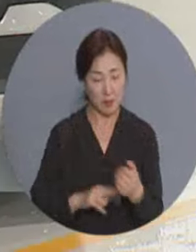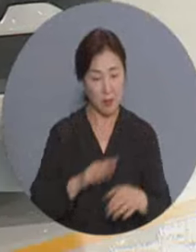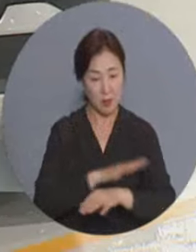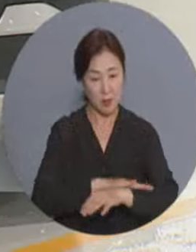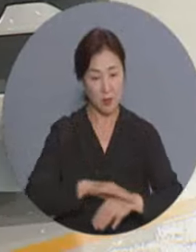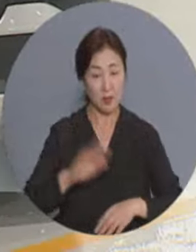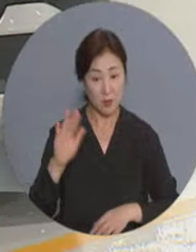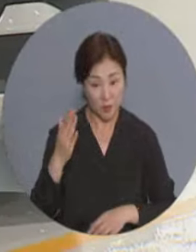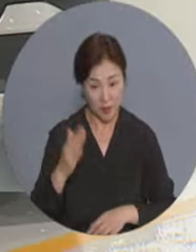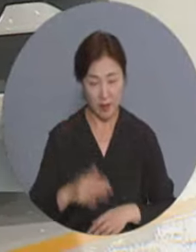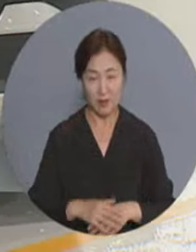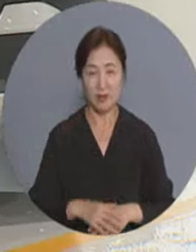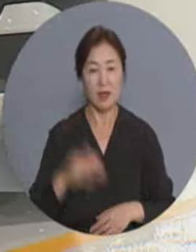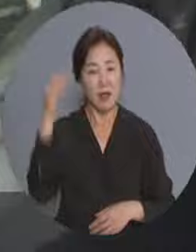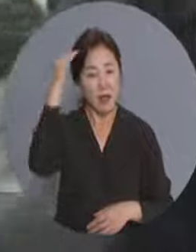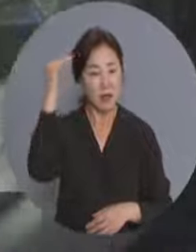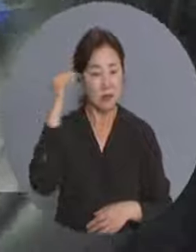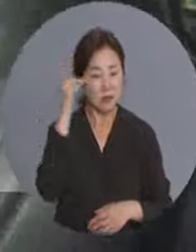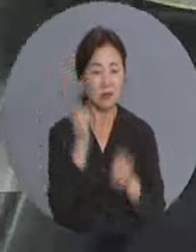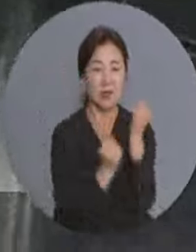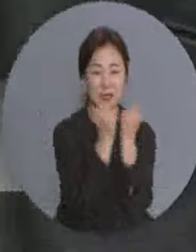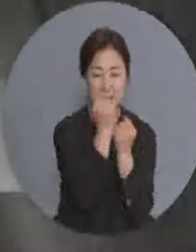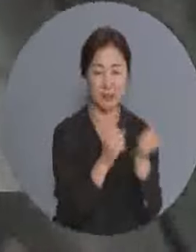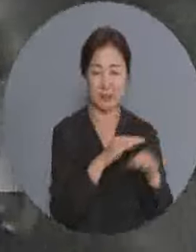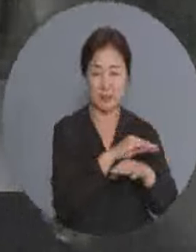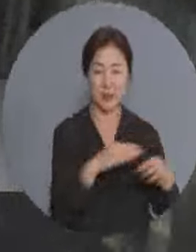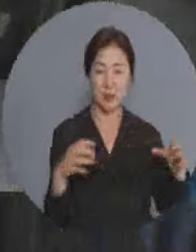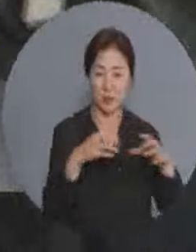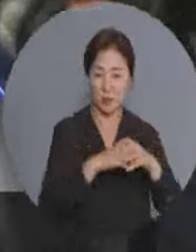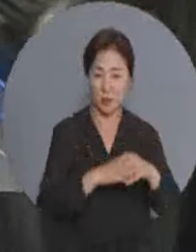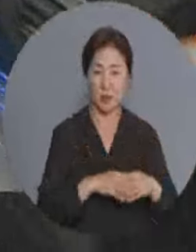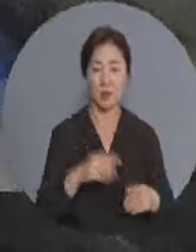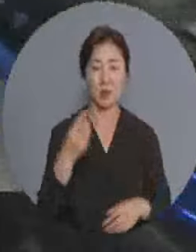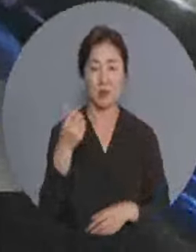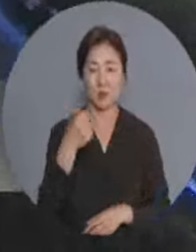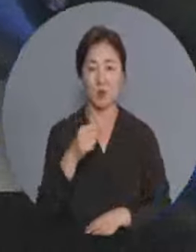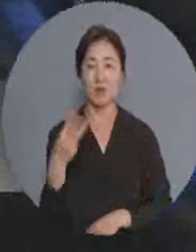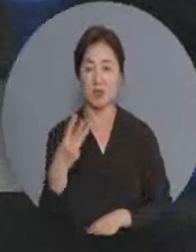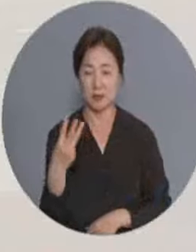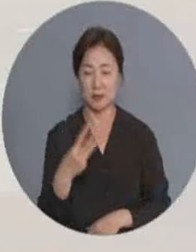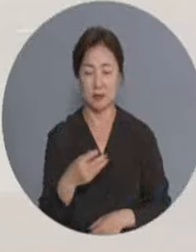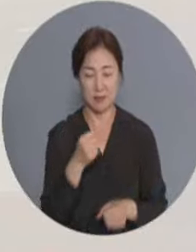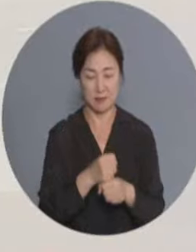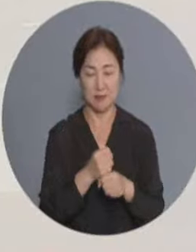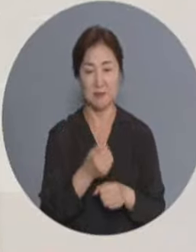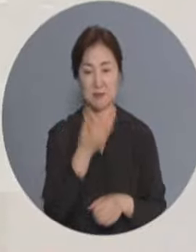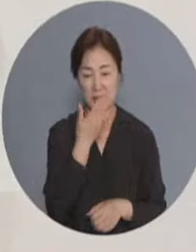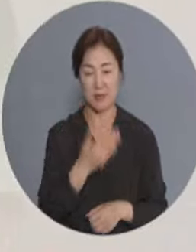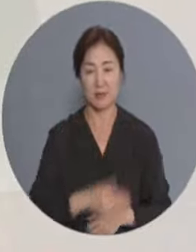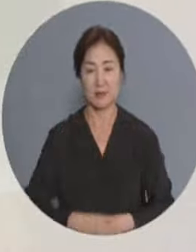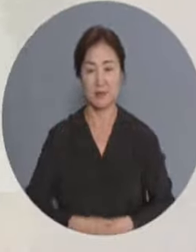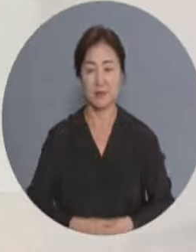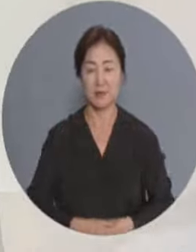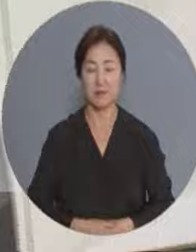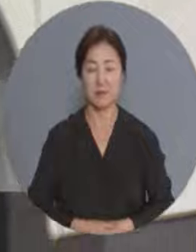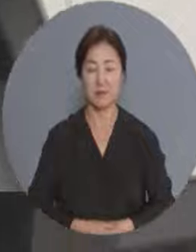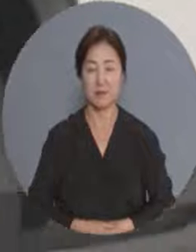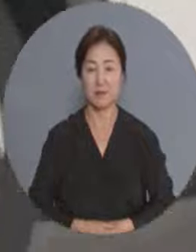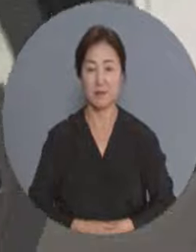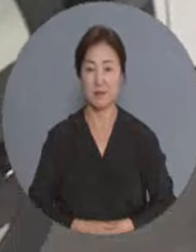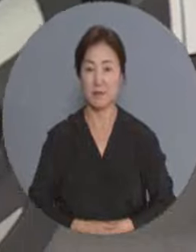순조롭다면 내연차까지 포함해서 올해 자동차 생산량을 5만 3천 대까지 늘릴 수 있을 걸로 GGM은 기대하고